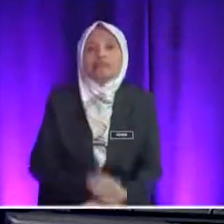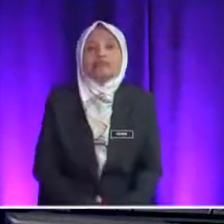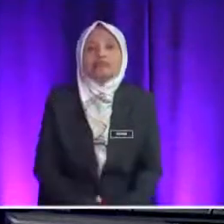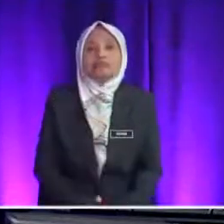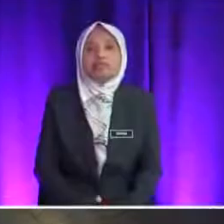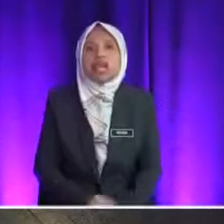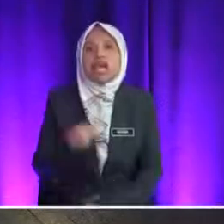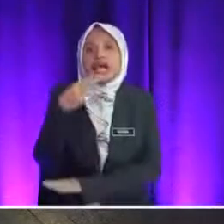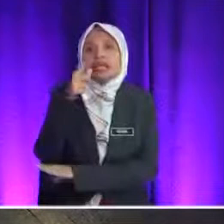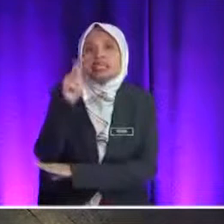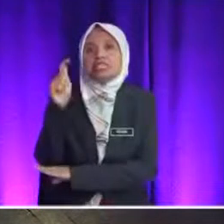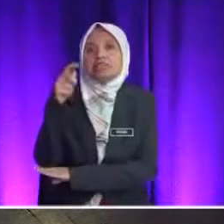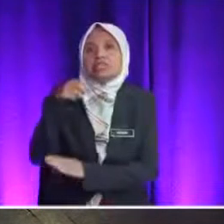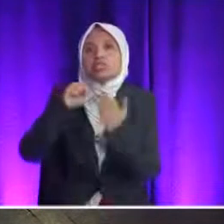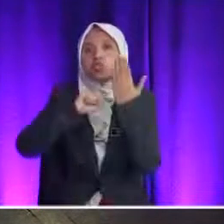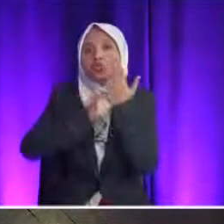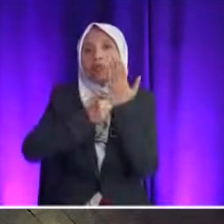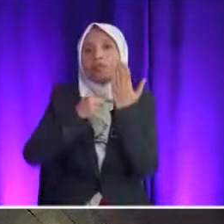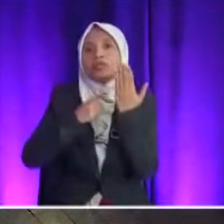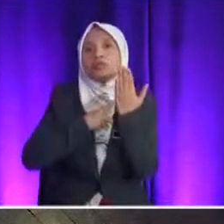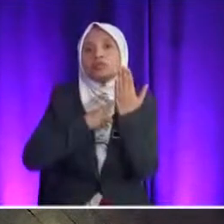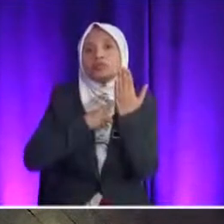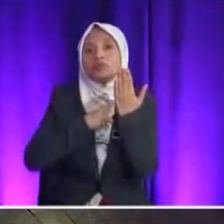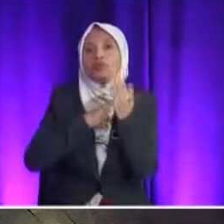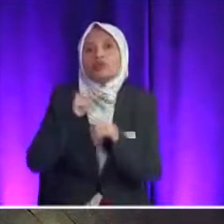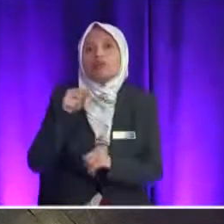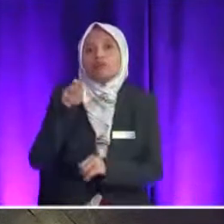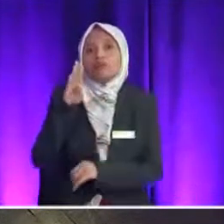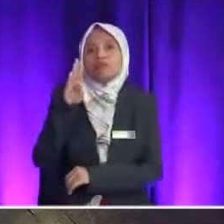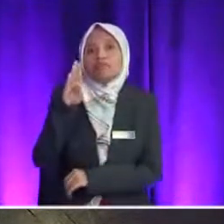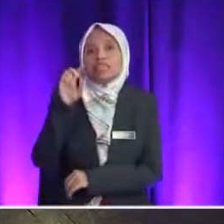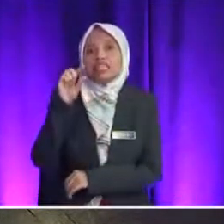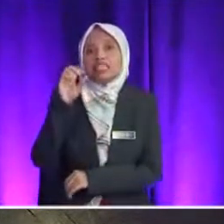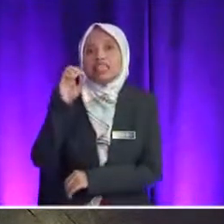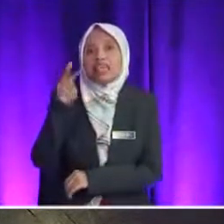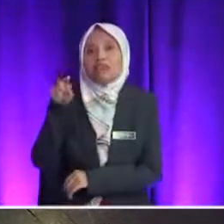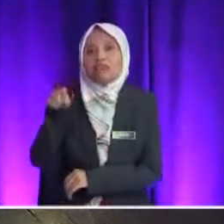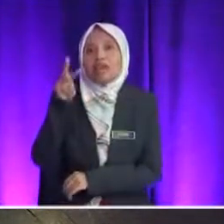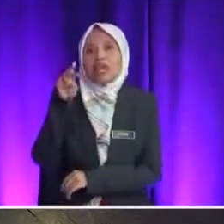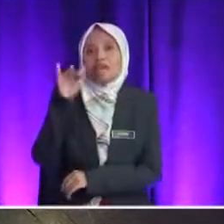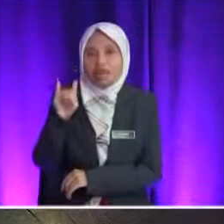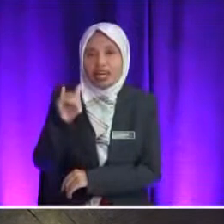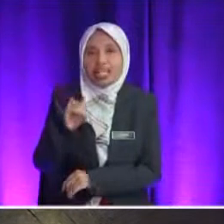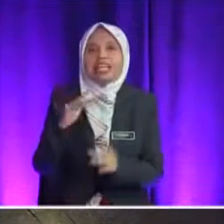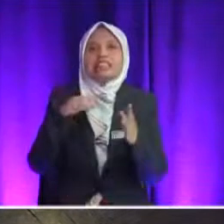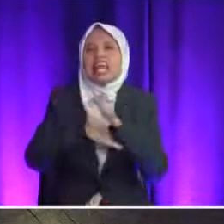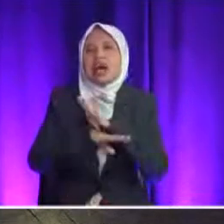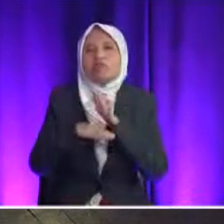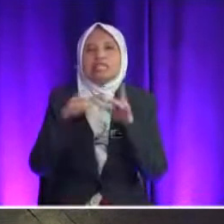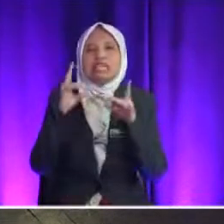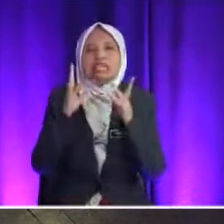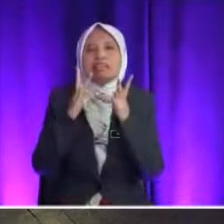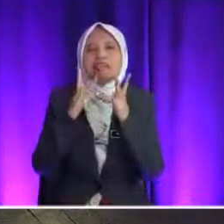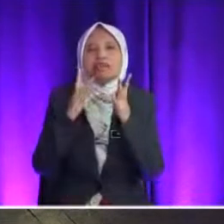sctv sumberku titik MUI Sampang bl.id ottm website kasih kepada JPU